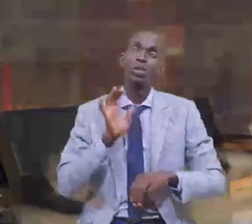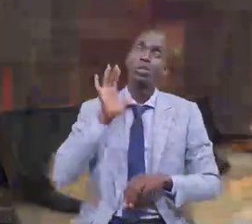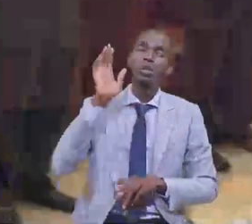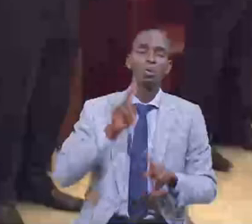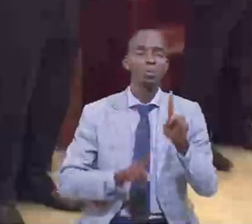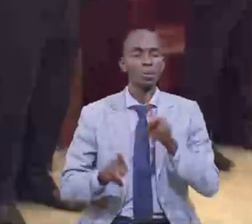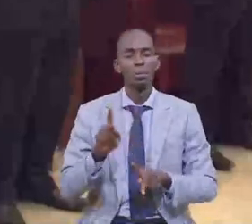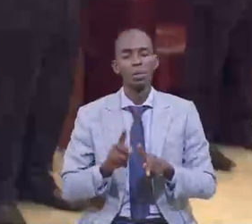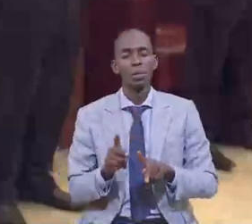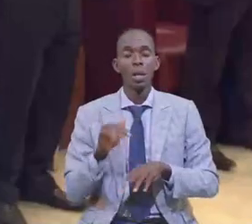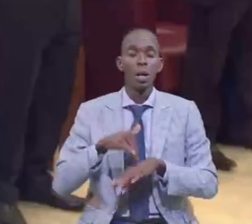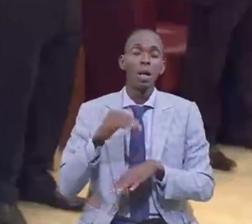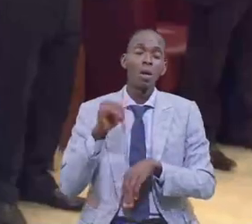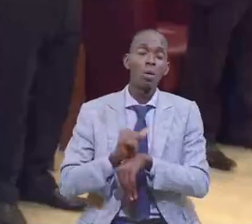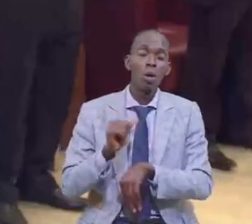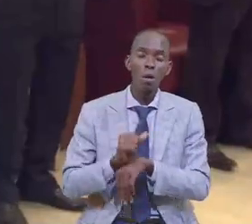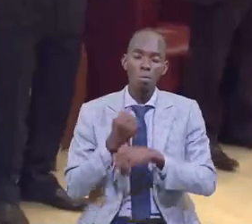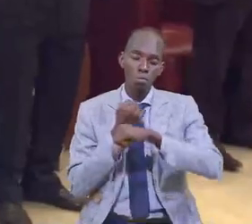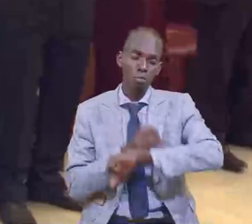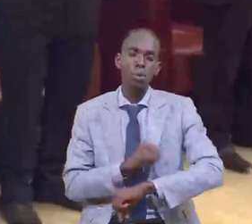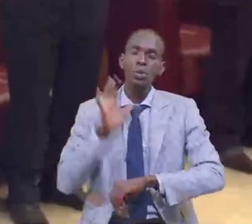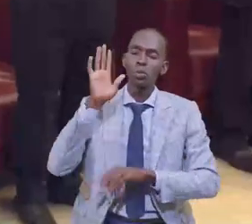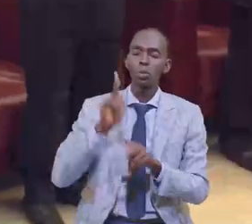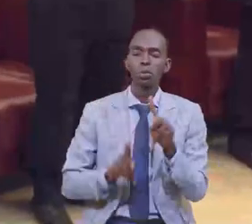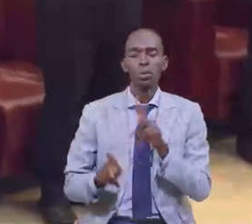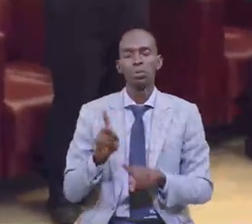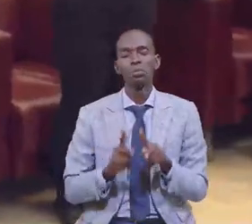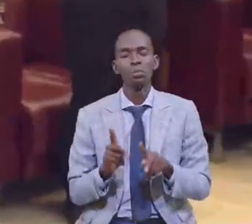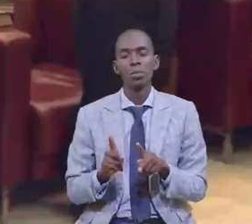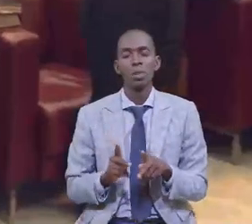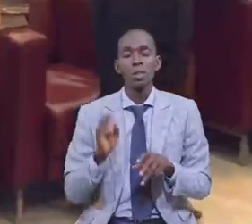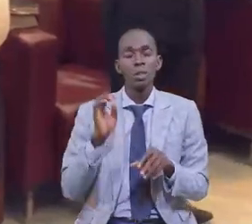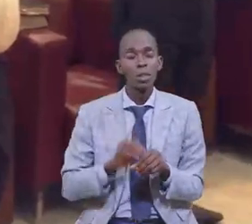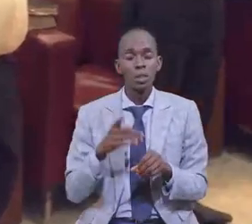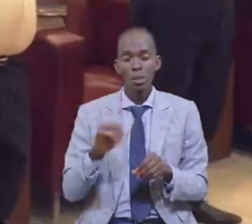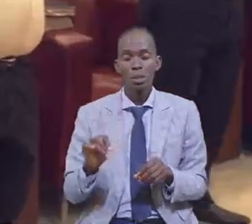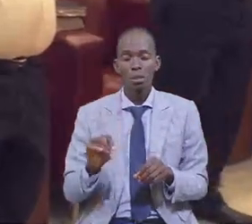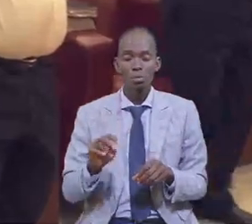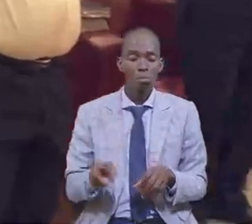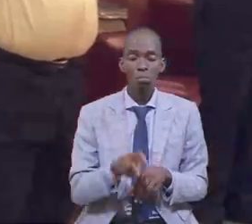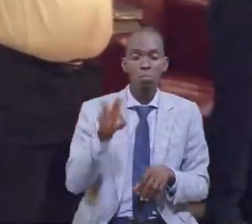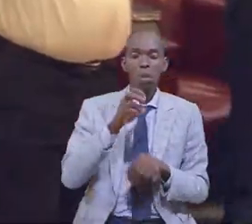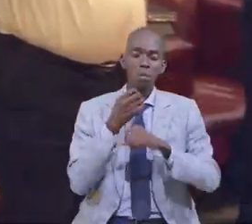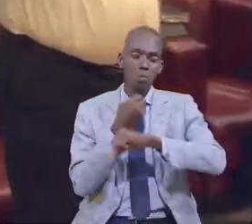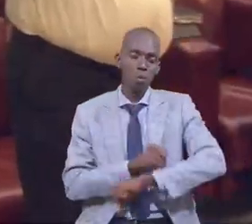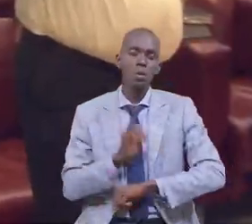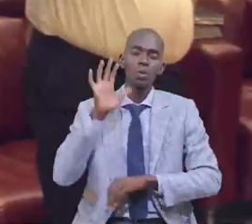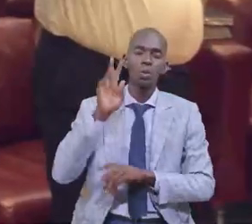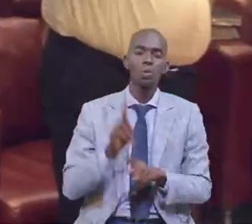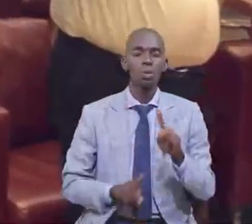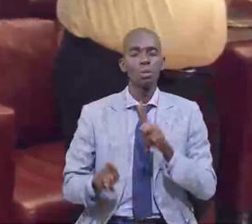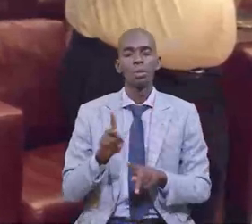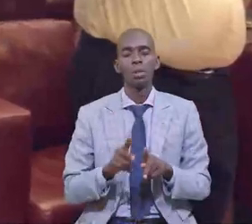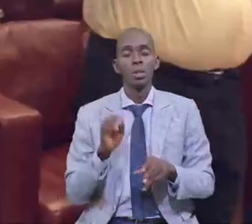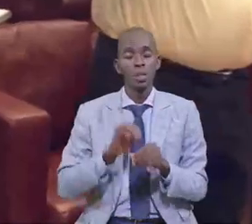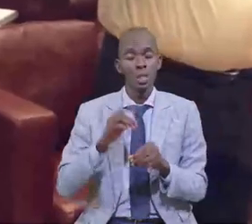ton peuple. À l'œuvre, au boulot, protège ton peuple. Dans leur voyage, protège ton